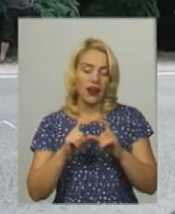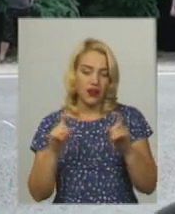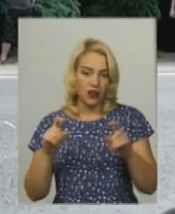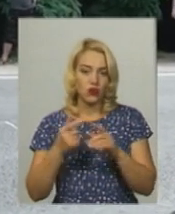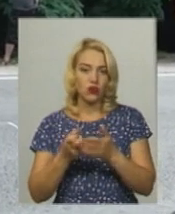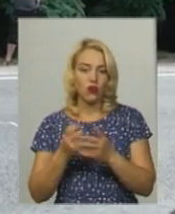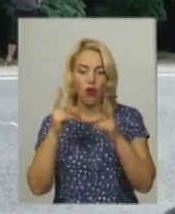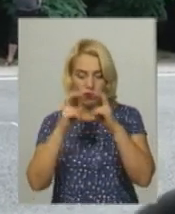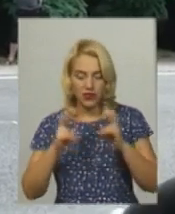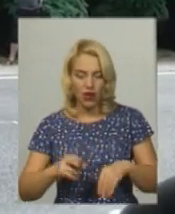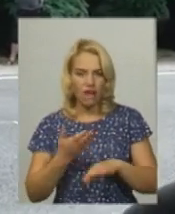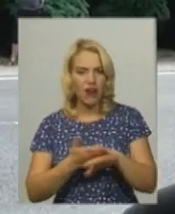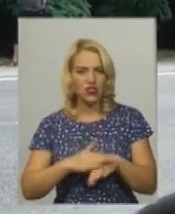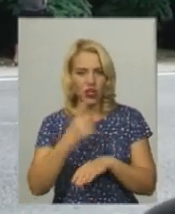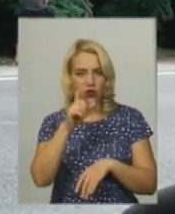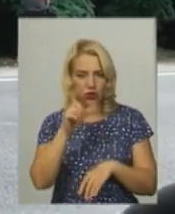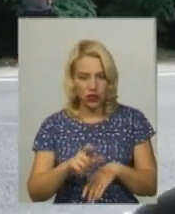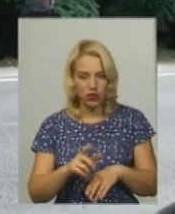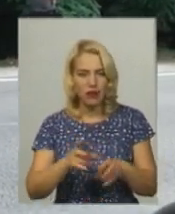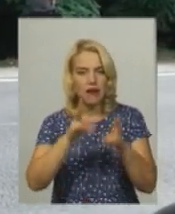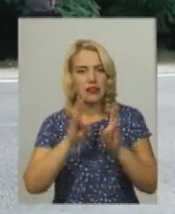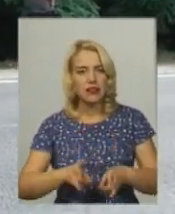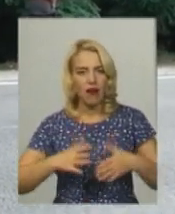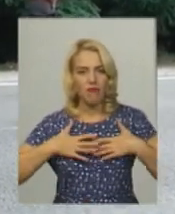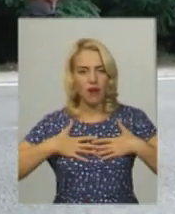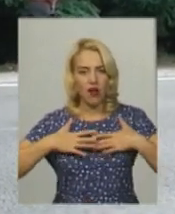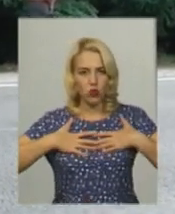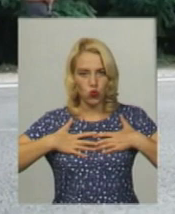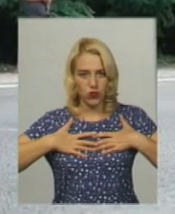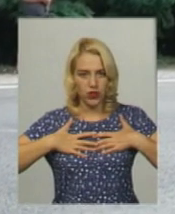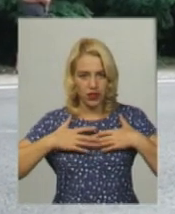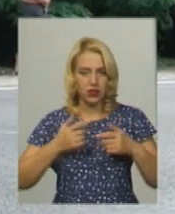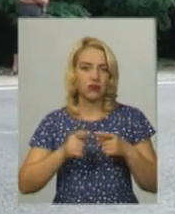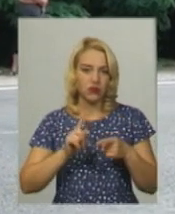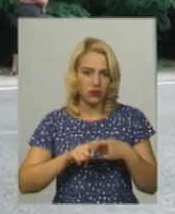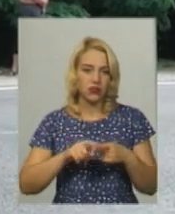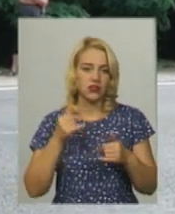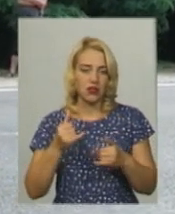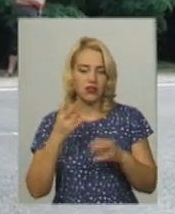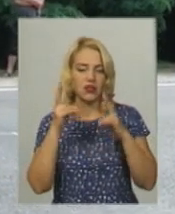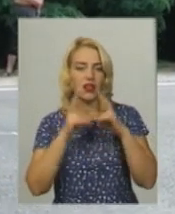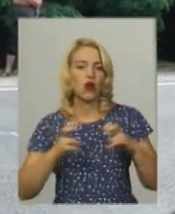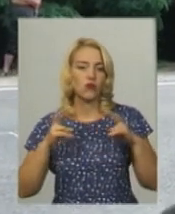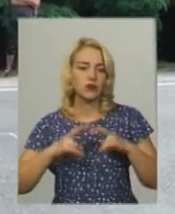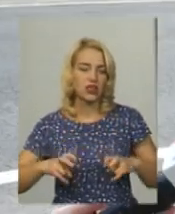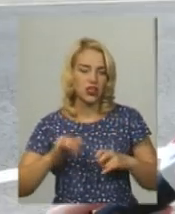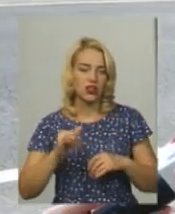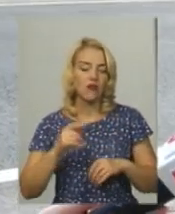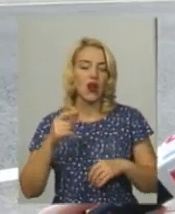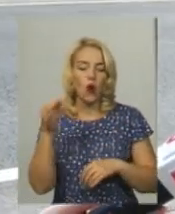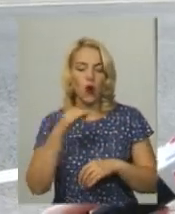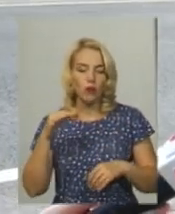який поступив в обласну лікарню з травмою грудної клітки, теж зараз на обстеженні в обласній лікарні.